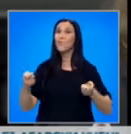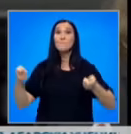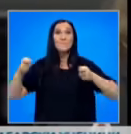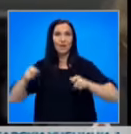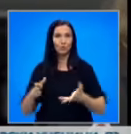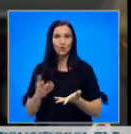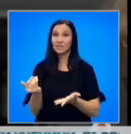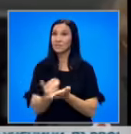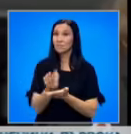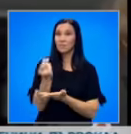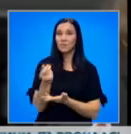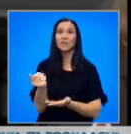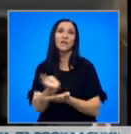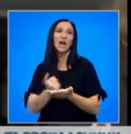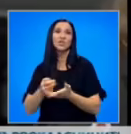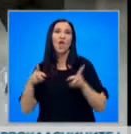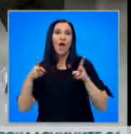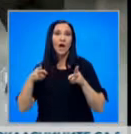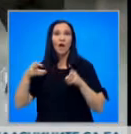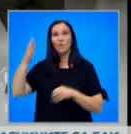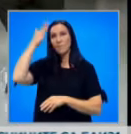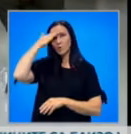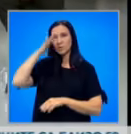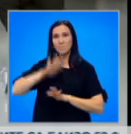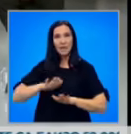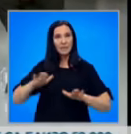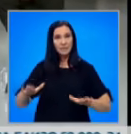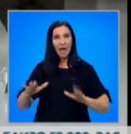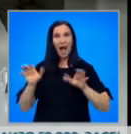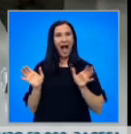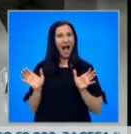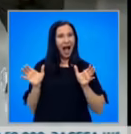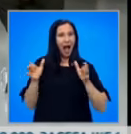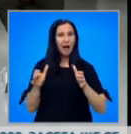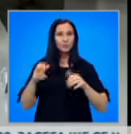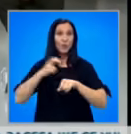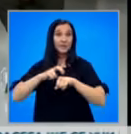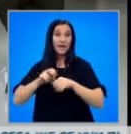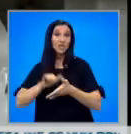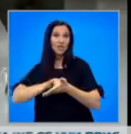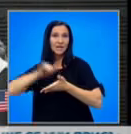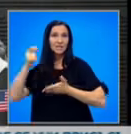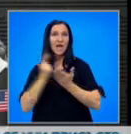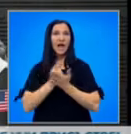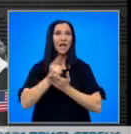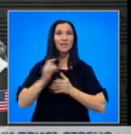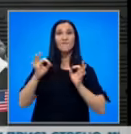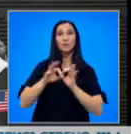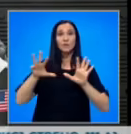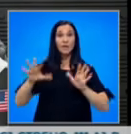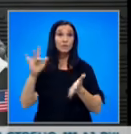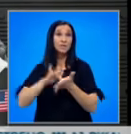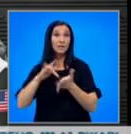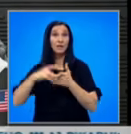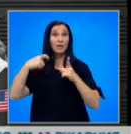да съберат средства за лечение на онкологични заболявания при децата. Капсулата Dragon ще излети с ракета Falcon 9 от центъра